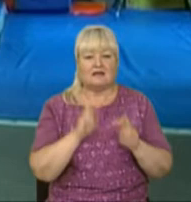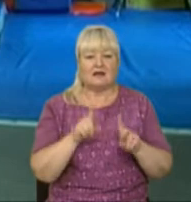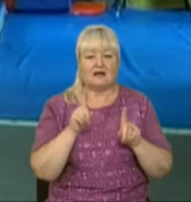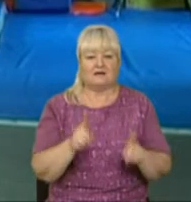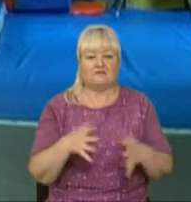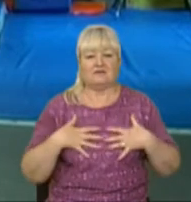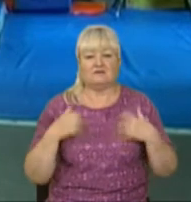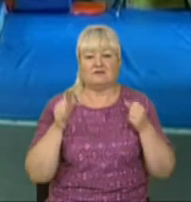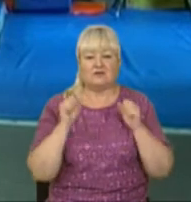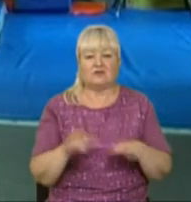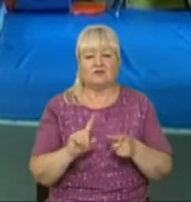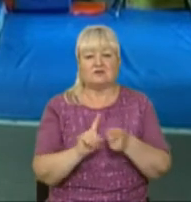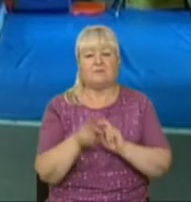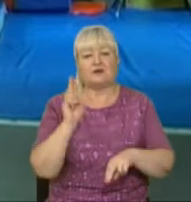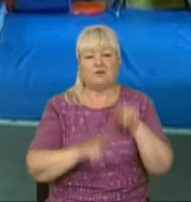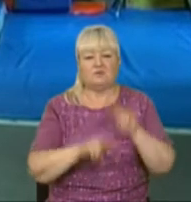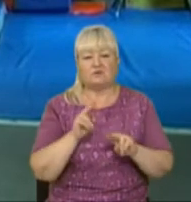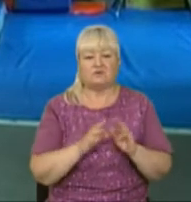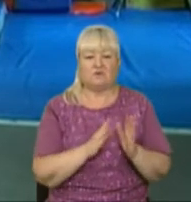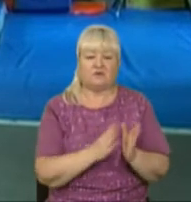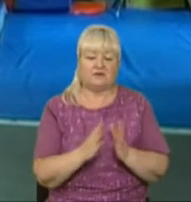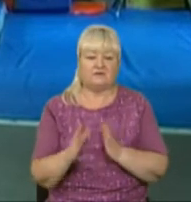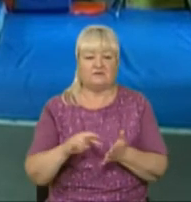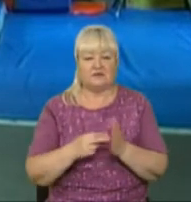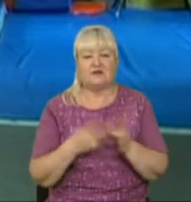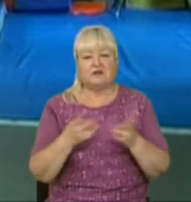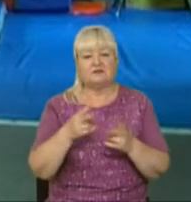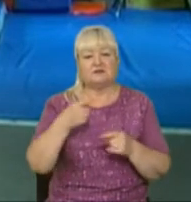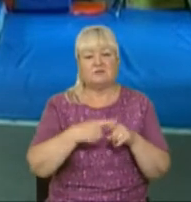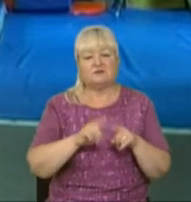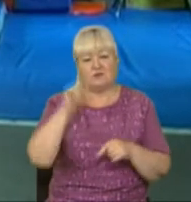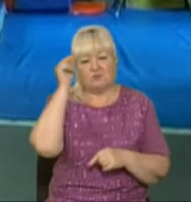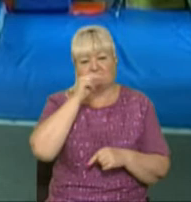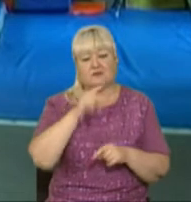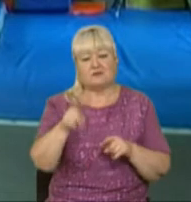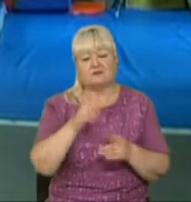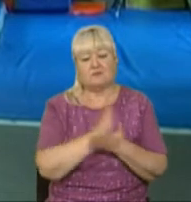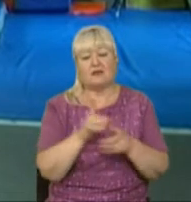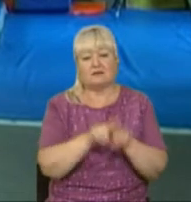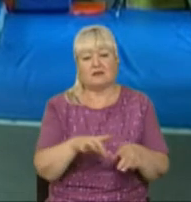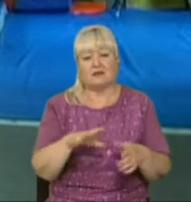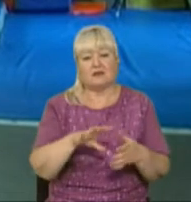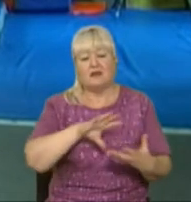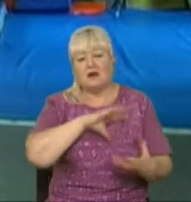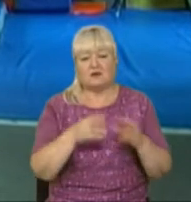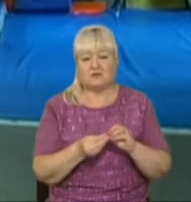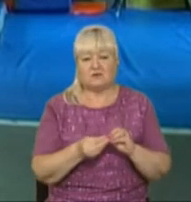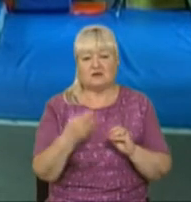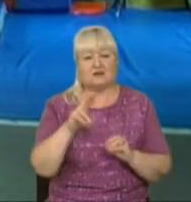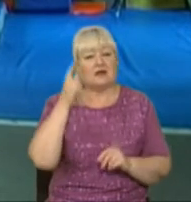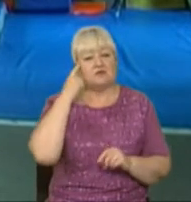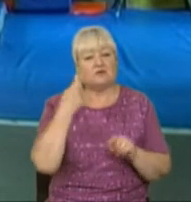розкладається і перебудовує в стратегії і тактики, тому варто повчитися. Того він і досягає такий результат. І от я думаю,